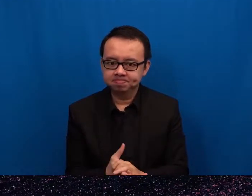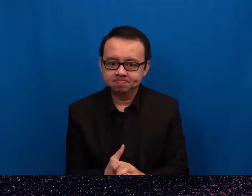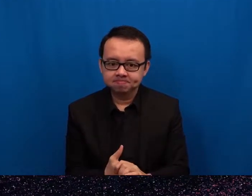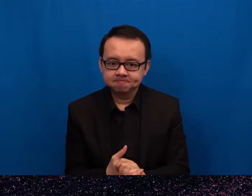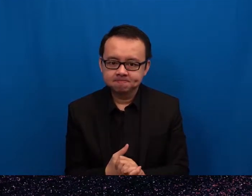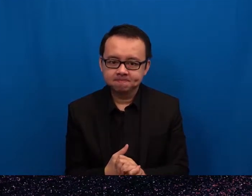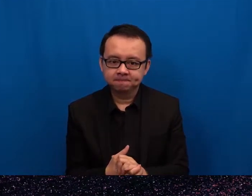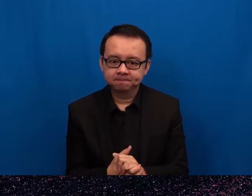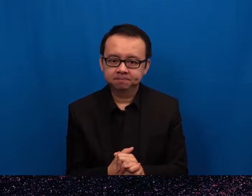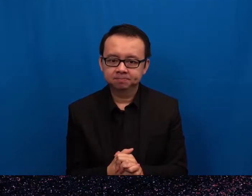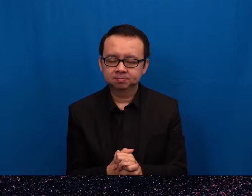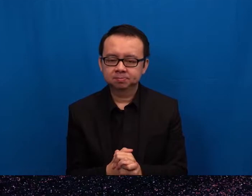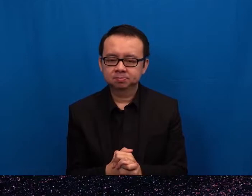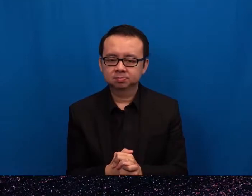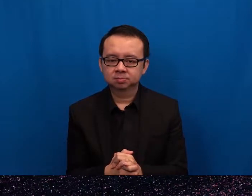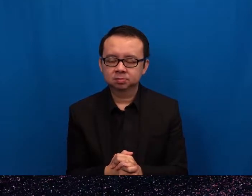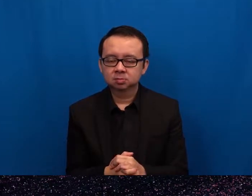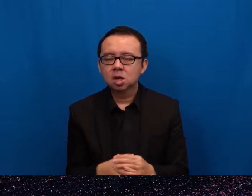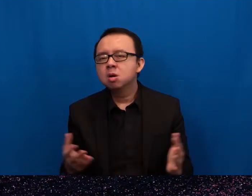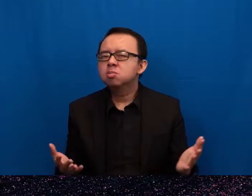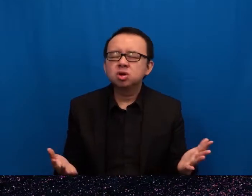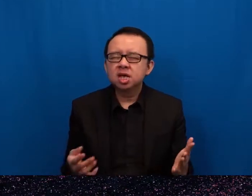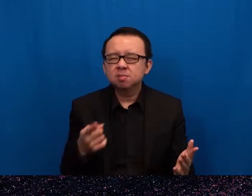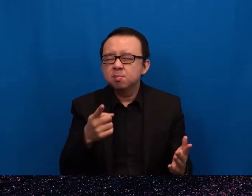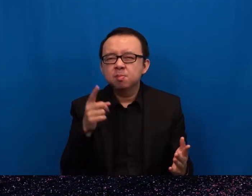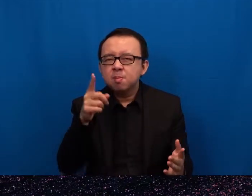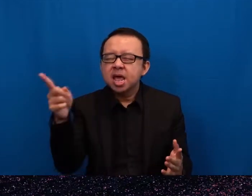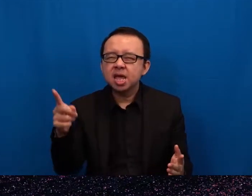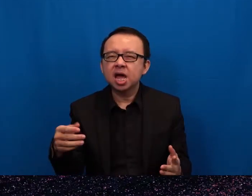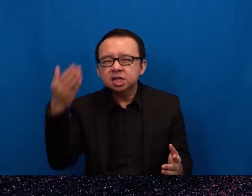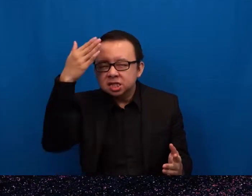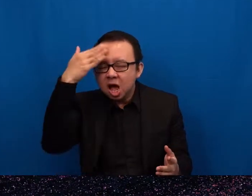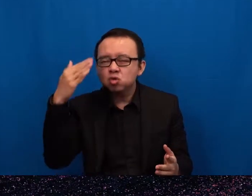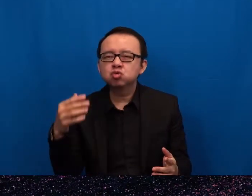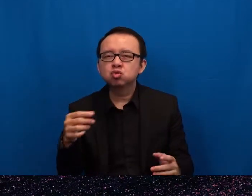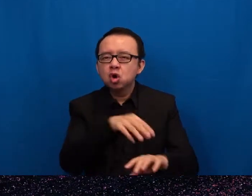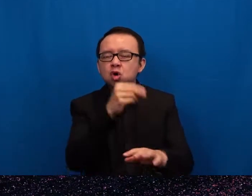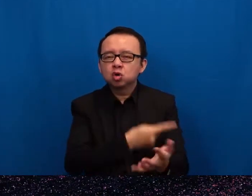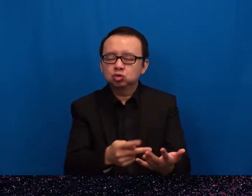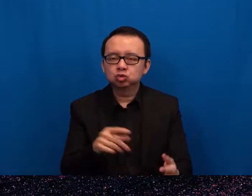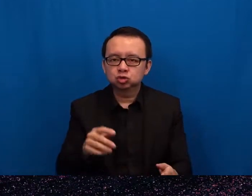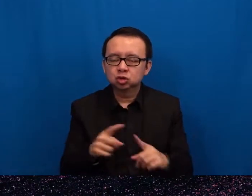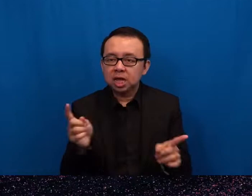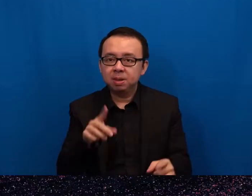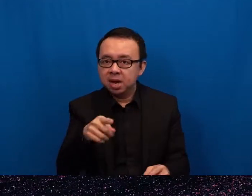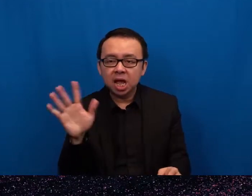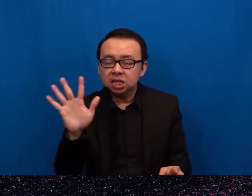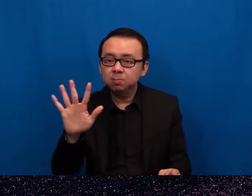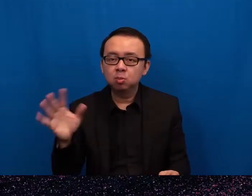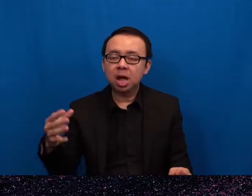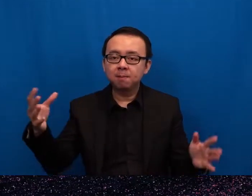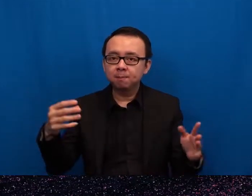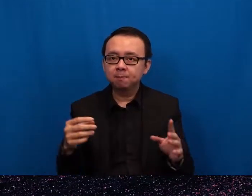Kudus. Tapi mereka belum pernah mengalami lawatan Roh Kudus. Mereka belum pernah mengalami karya pekerjaannya. Mereka belum dijamah. Jadi bahasa